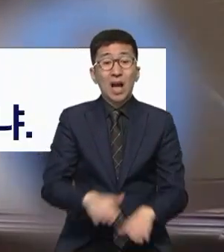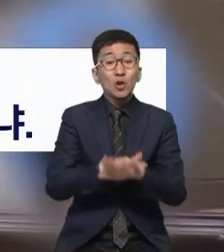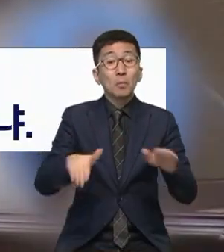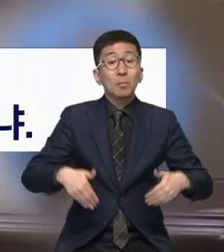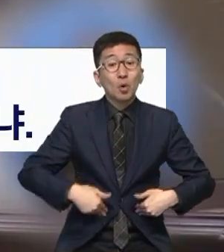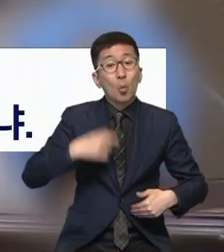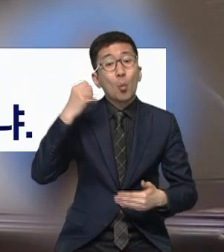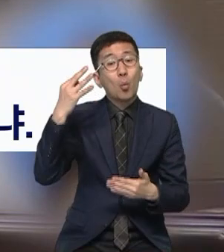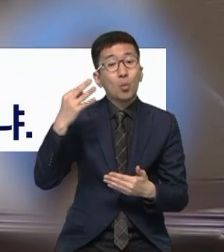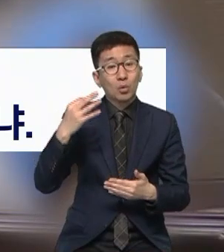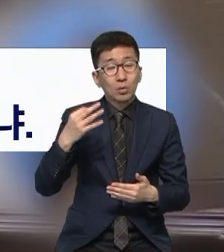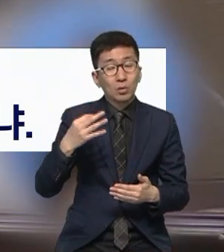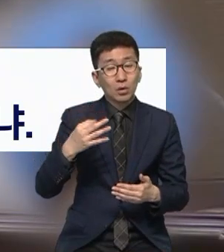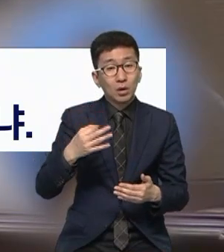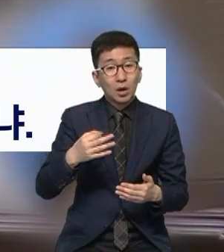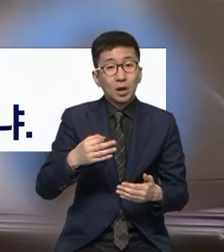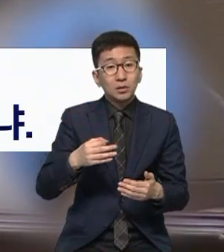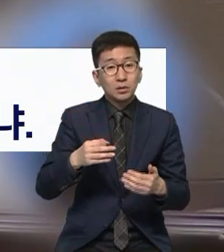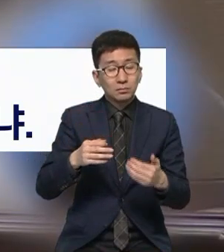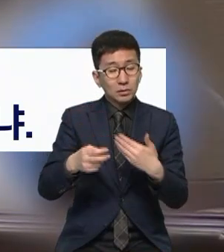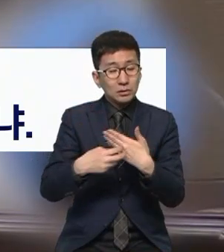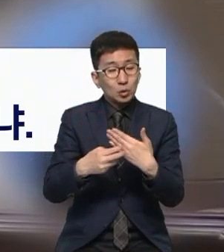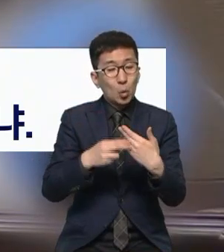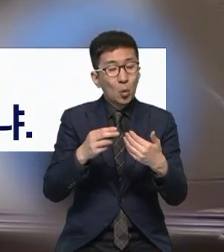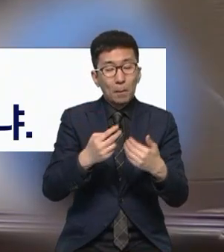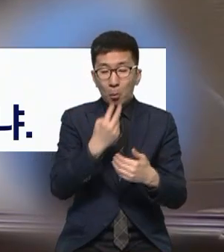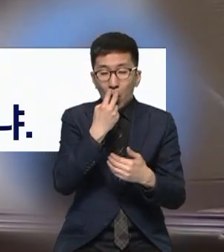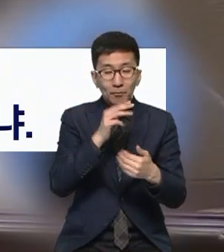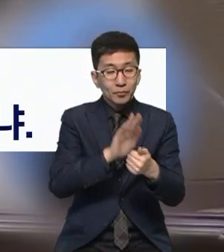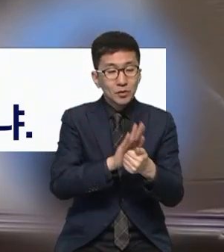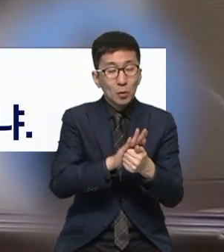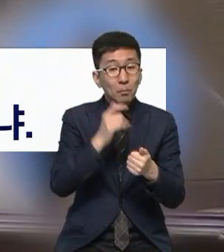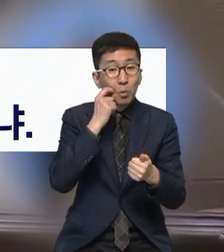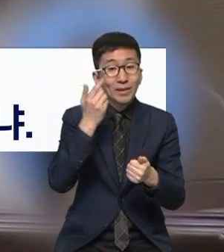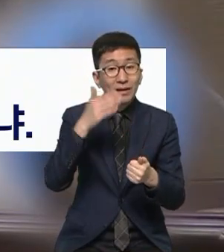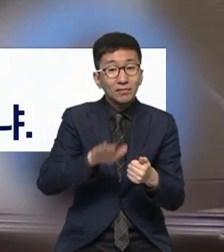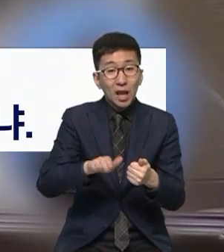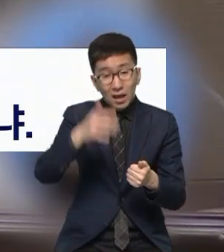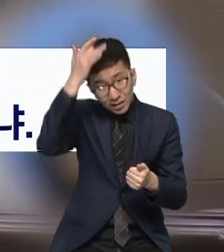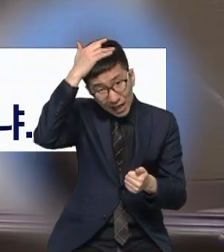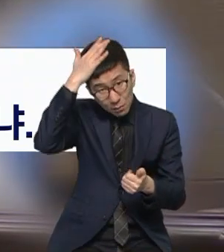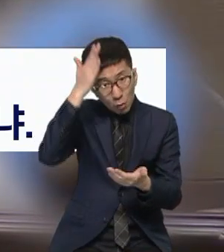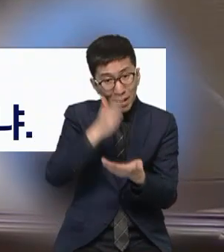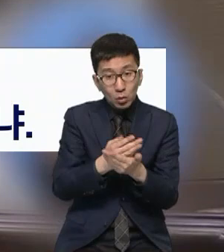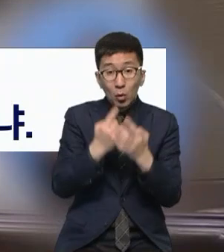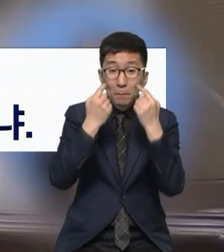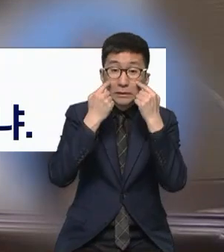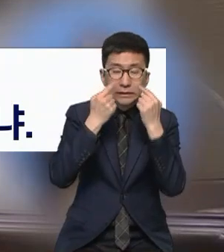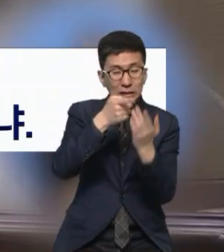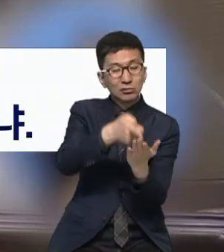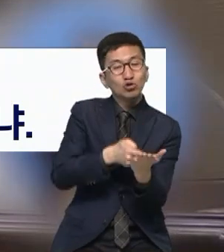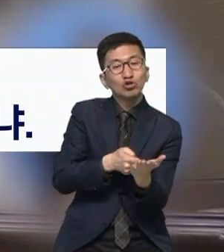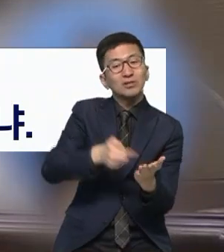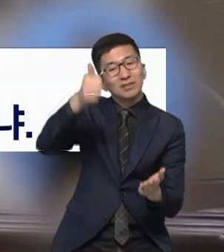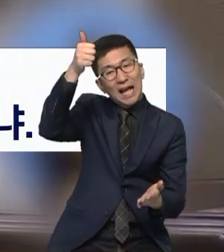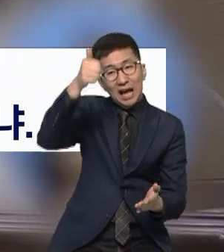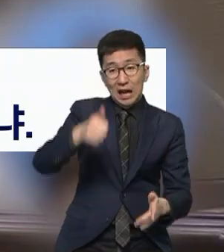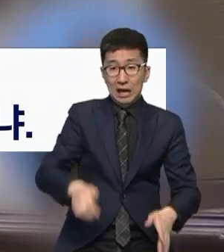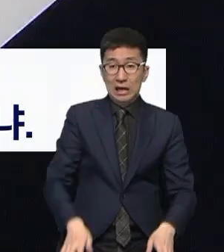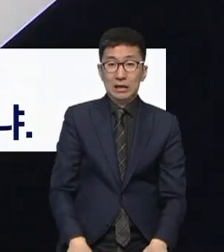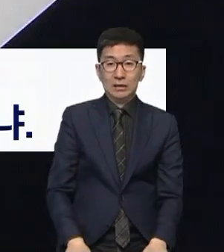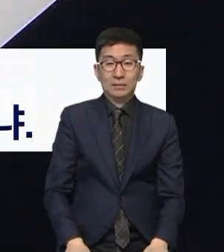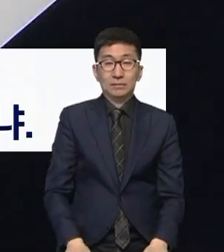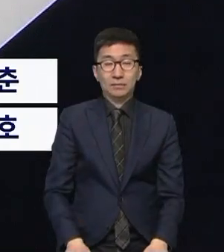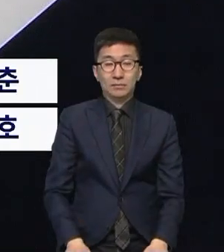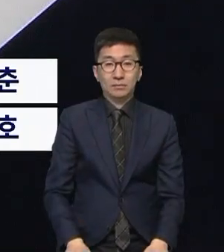급여가 안 되는 질병 중에 예를 들면 탈모를 지원하는 것보다는 뭐 라섹이나 라식을 지원하는 게 더 기능한 거